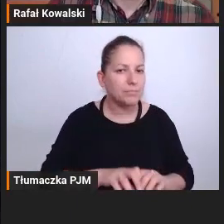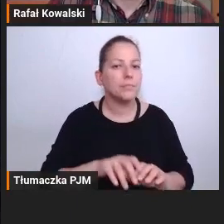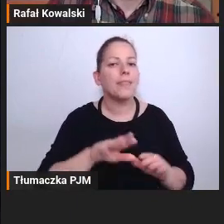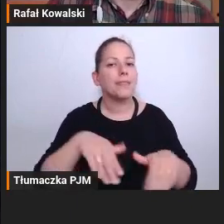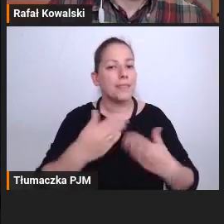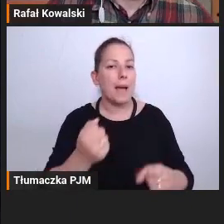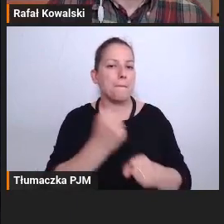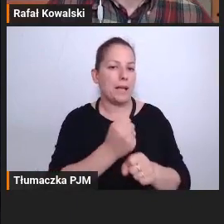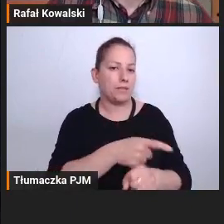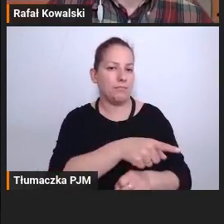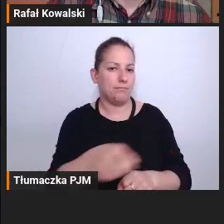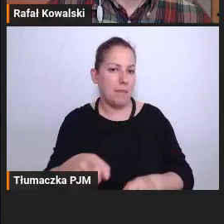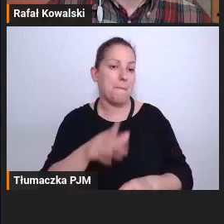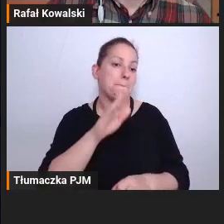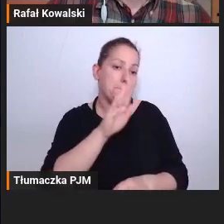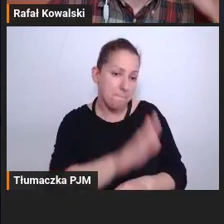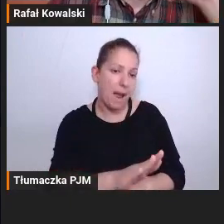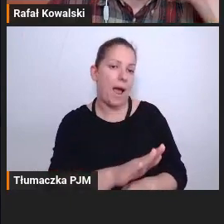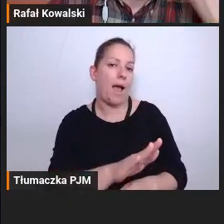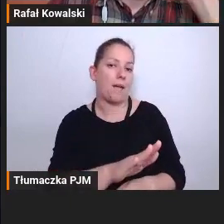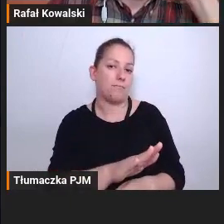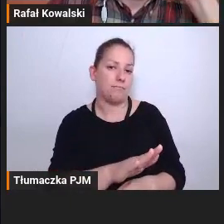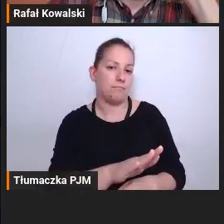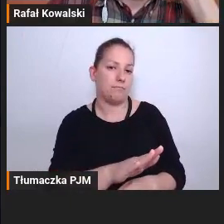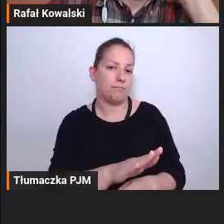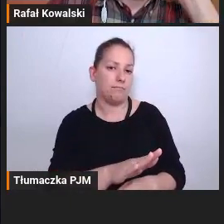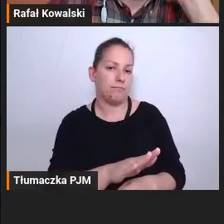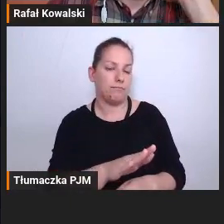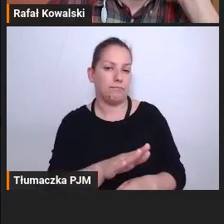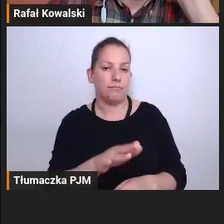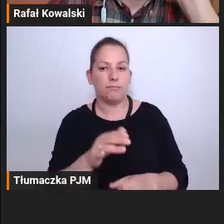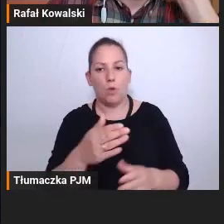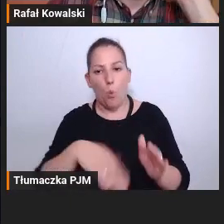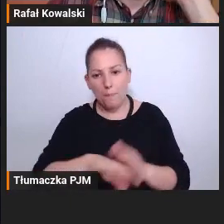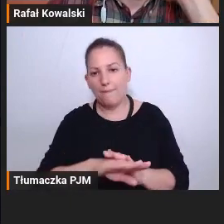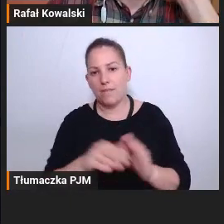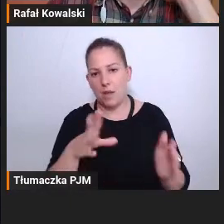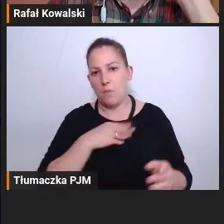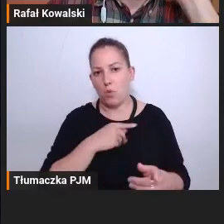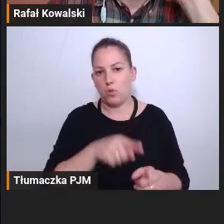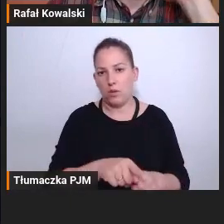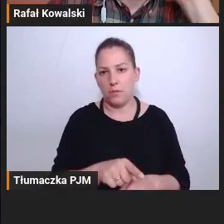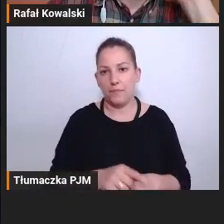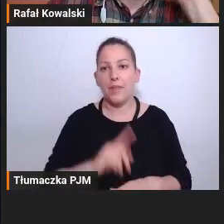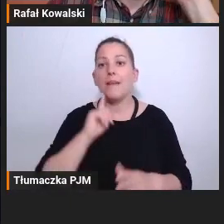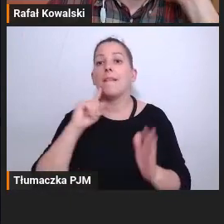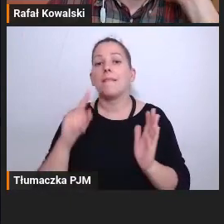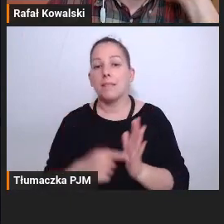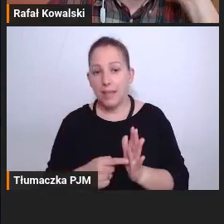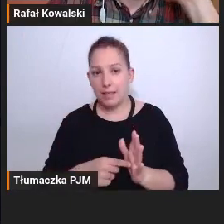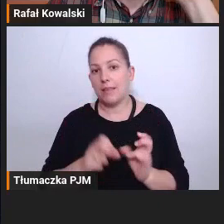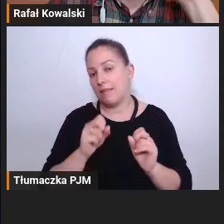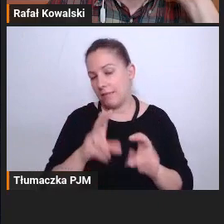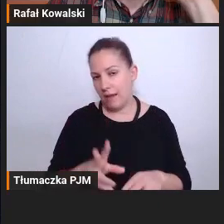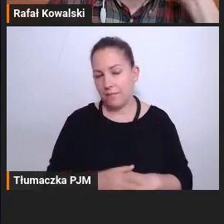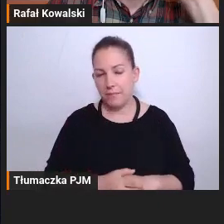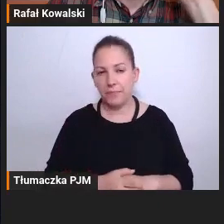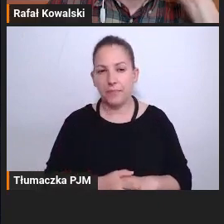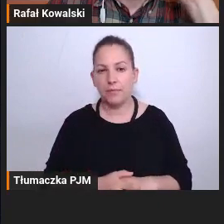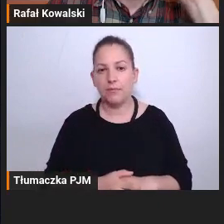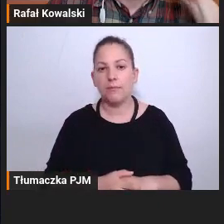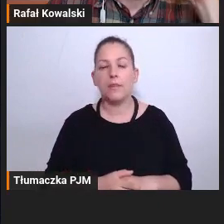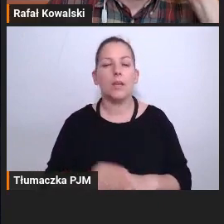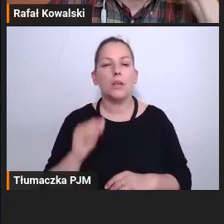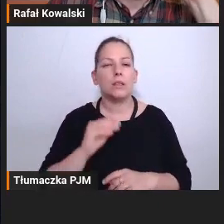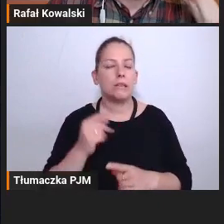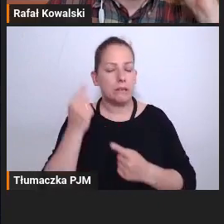pracownikowi, że ma takie, a nie inne uprawnienia. Więc wtedy jak najbardziej tak. Z drugiej strony jeszcze sobie